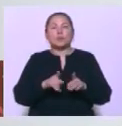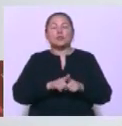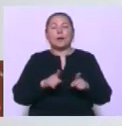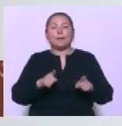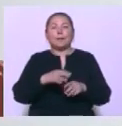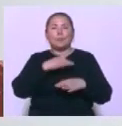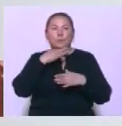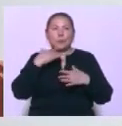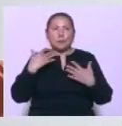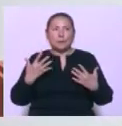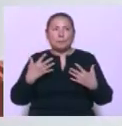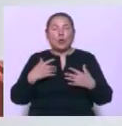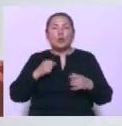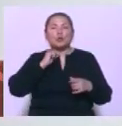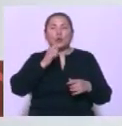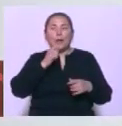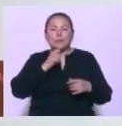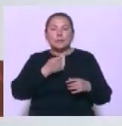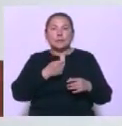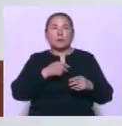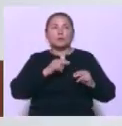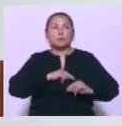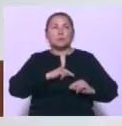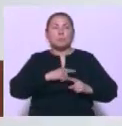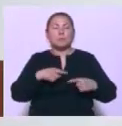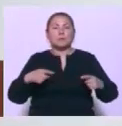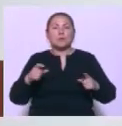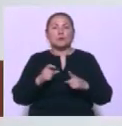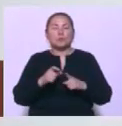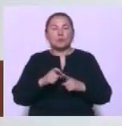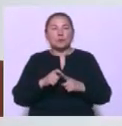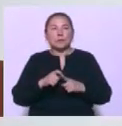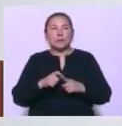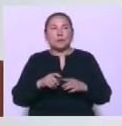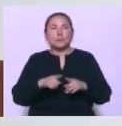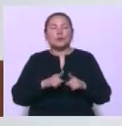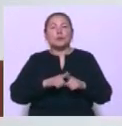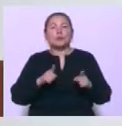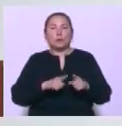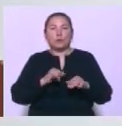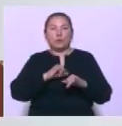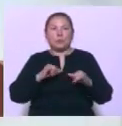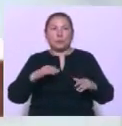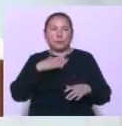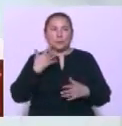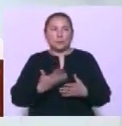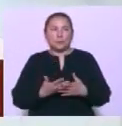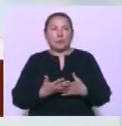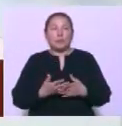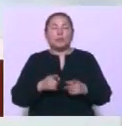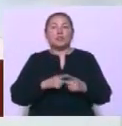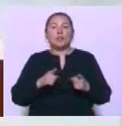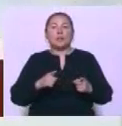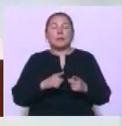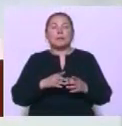шараларды көбейтіп, осындай журналистика болсын, басқа да баспасөз қызметкерлеріне болсын, осындай шаралар көбейсе екен. Аталған іс-шара